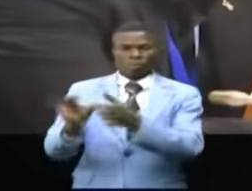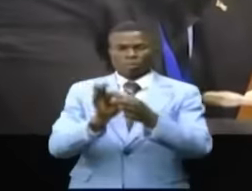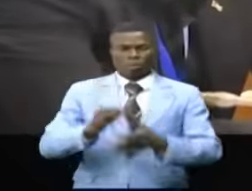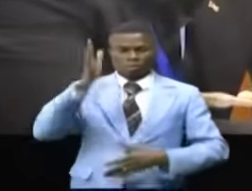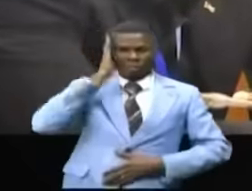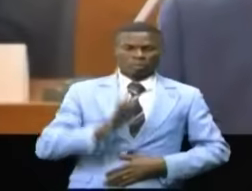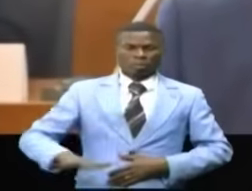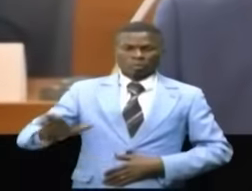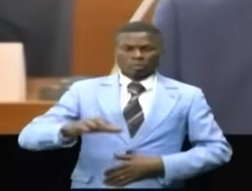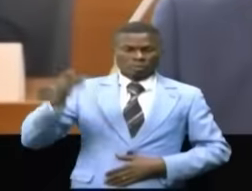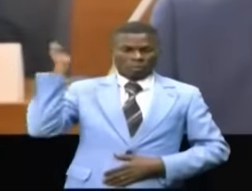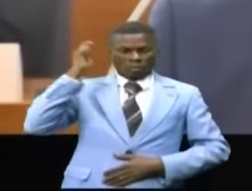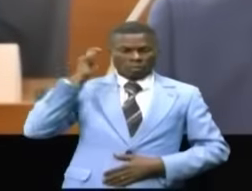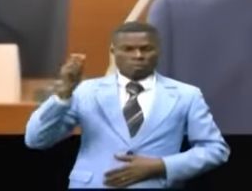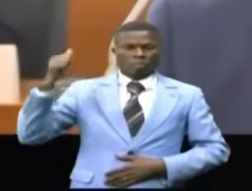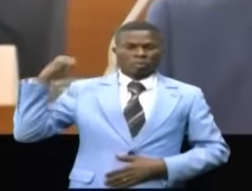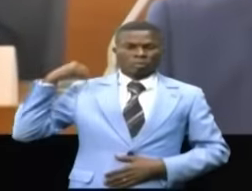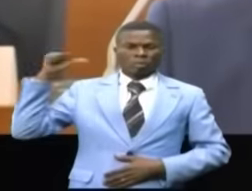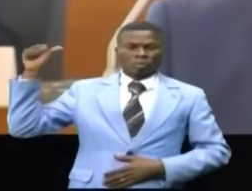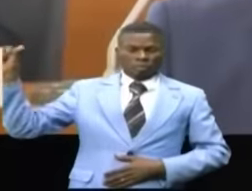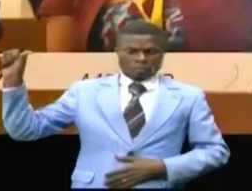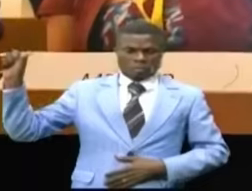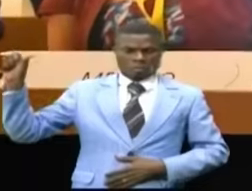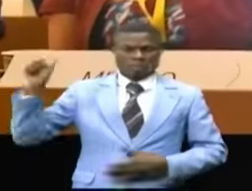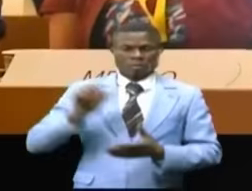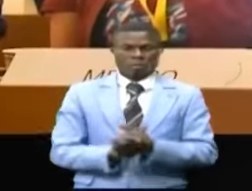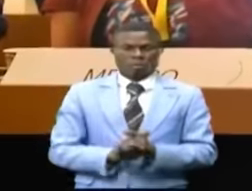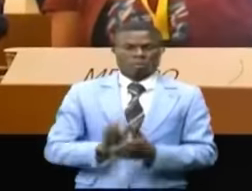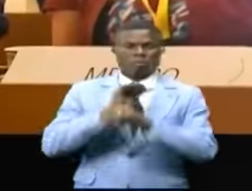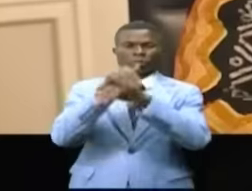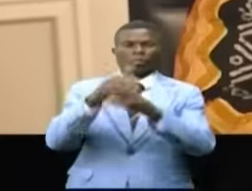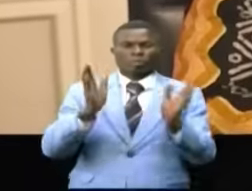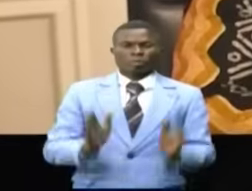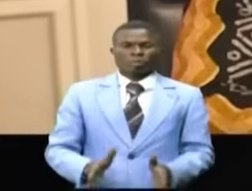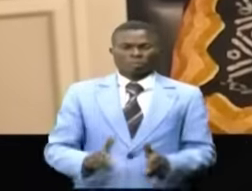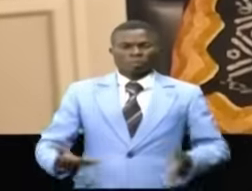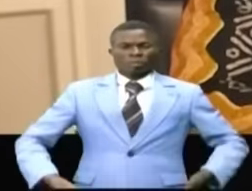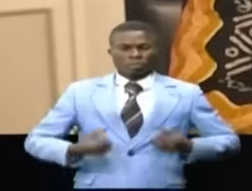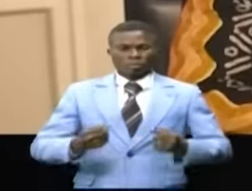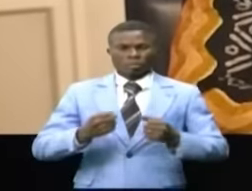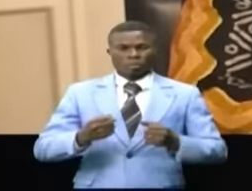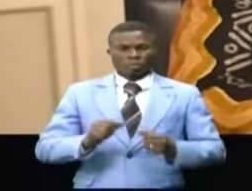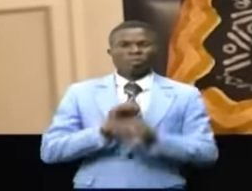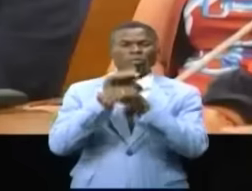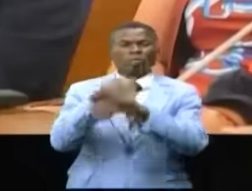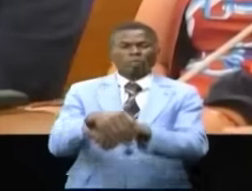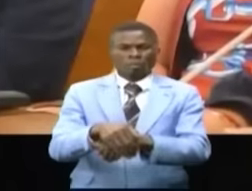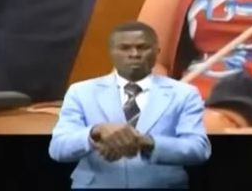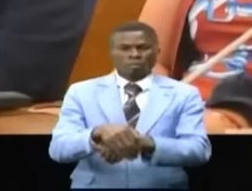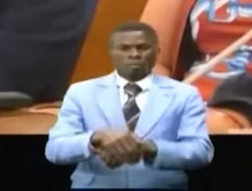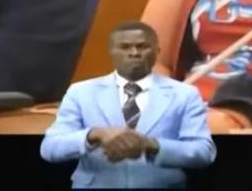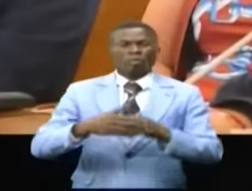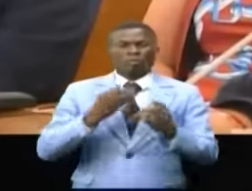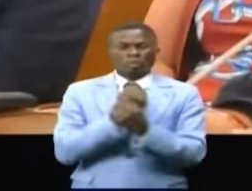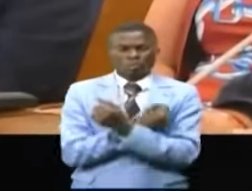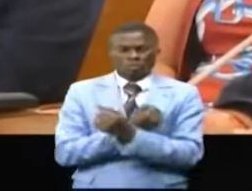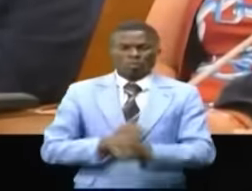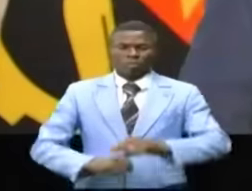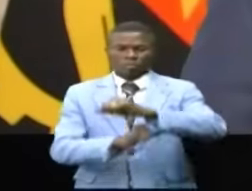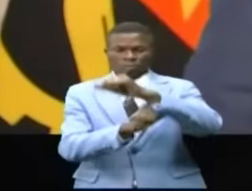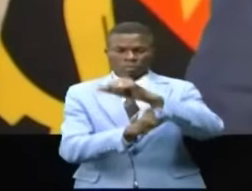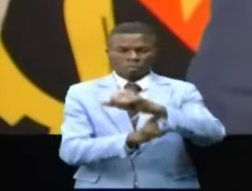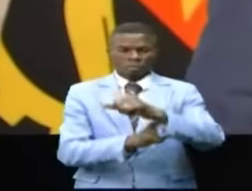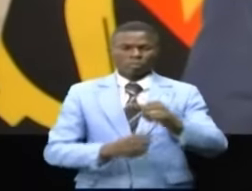nation, le professeur André Mbatabe Tokoumé Soumangou. Les participants ont salué la contribution, l'enthousiasme et l'appui du